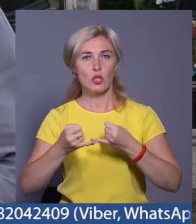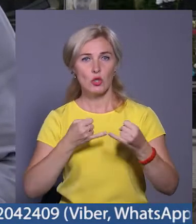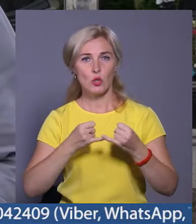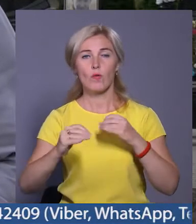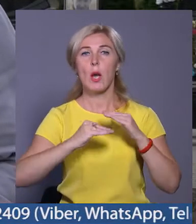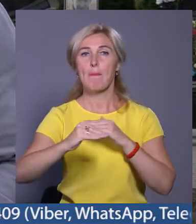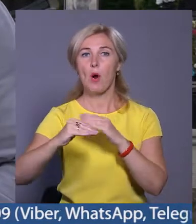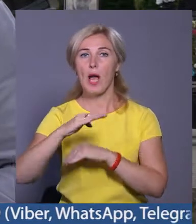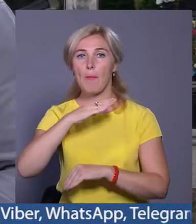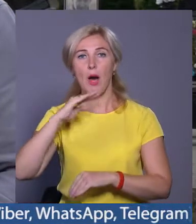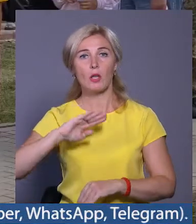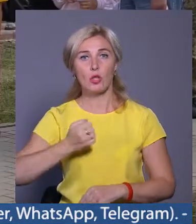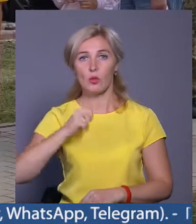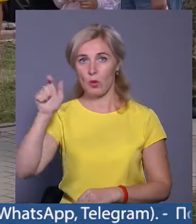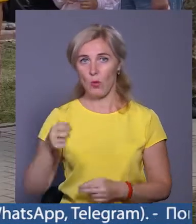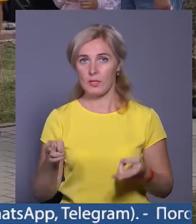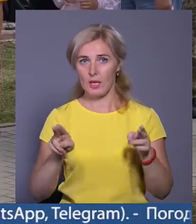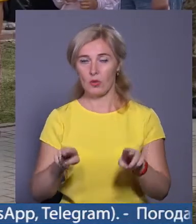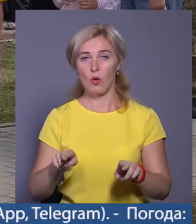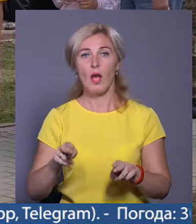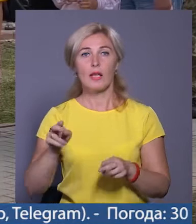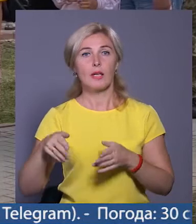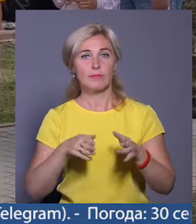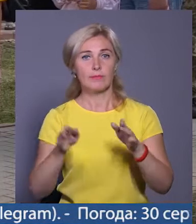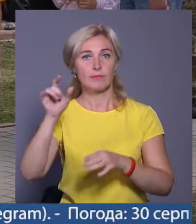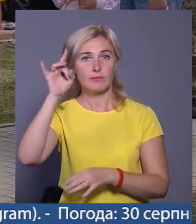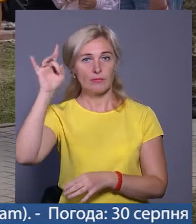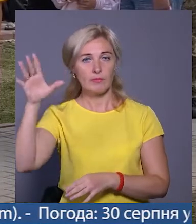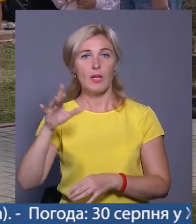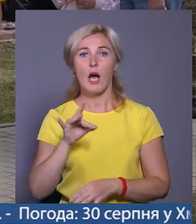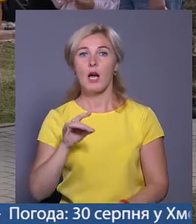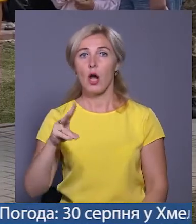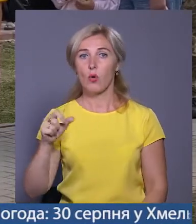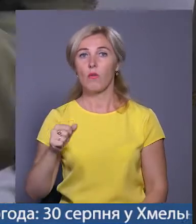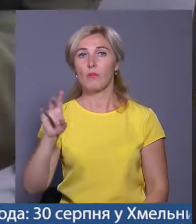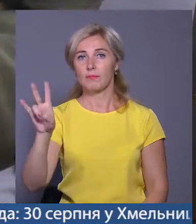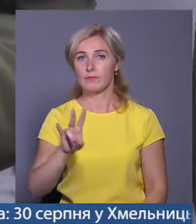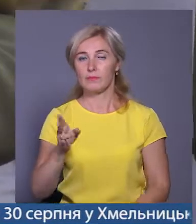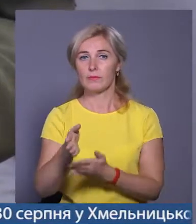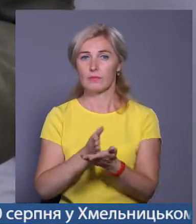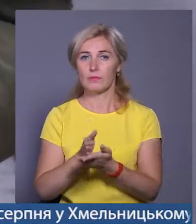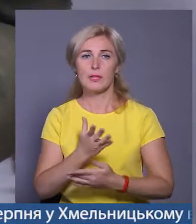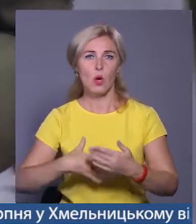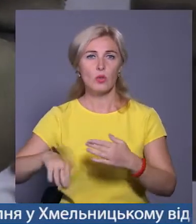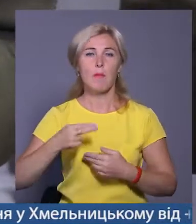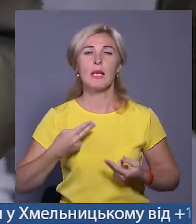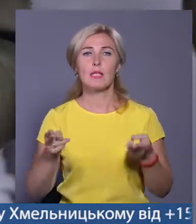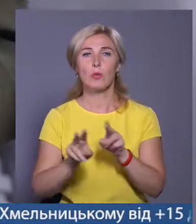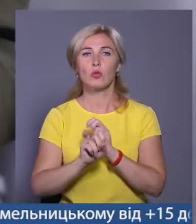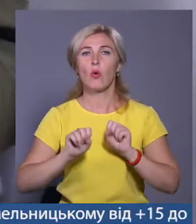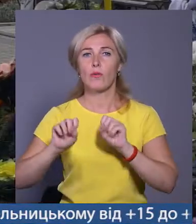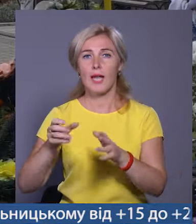сонячникових полях багато наших хлопців полягло. На Алеї Слави у мікрорайоні Ракове військові капелани відправили молебень за усіма загиблими, які